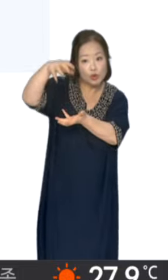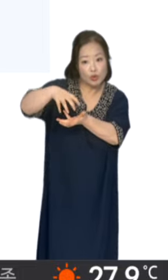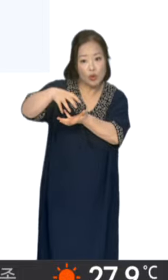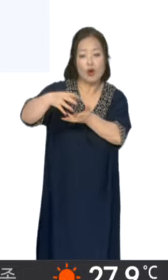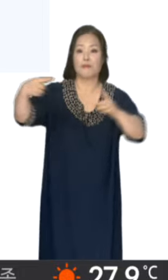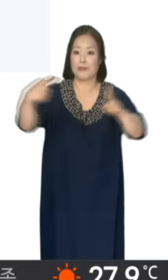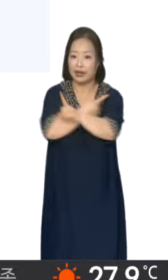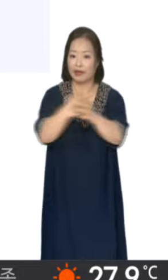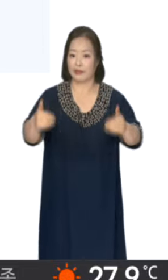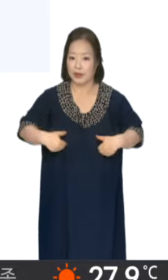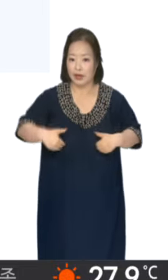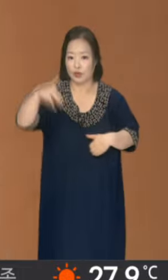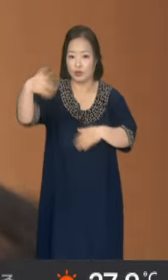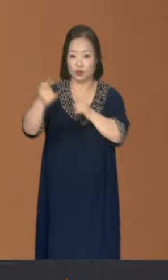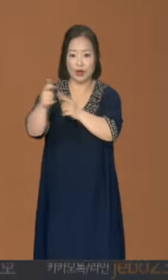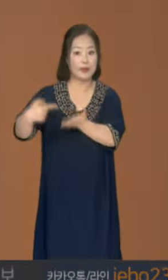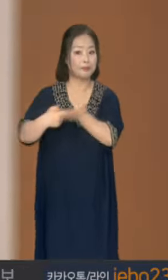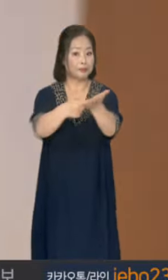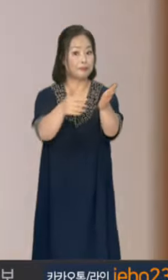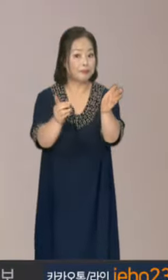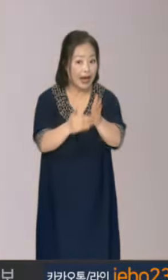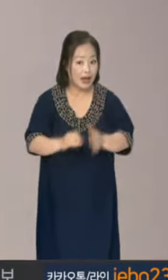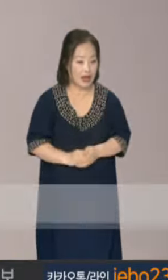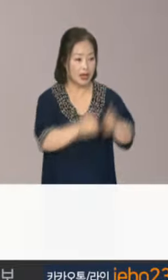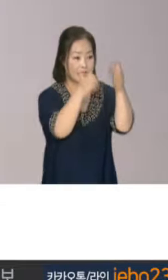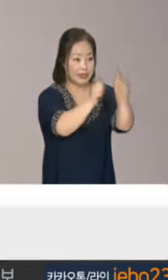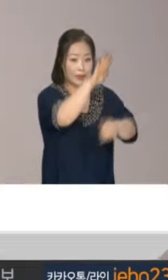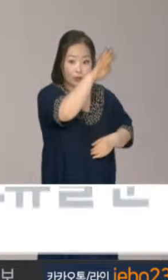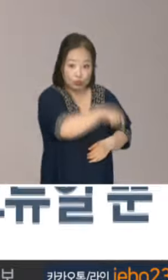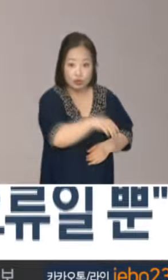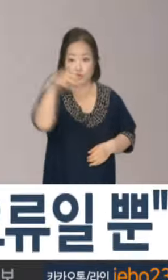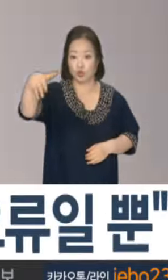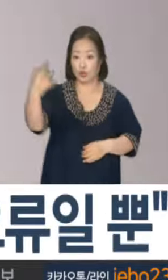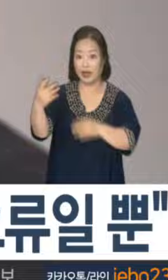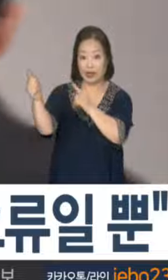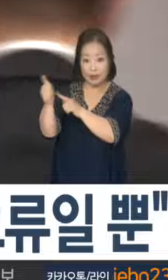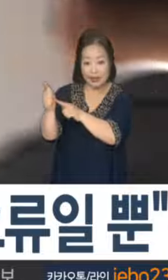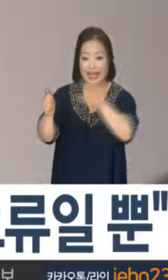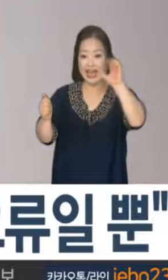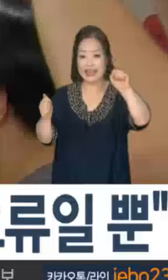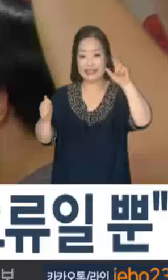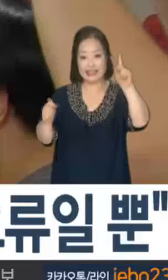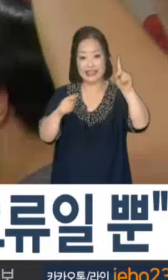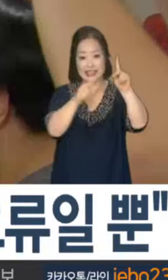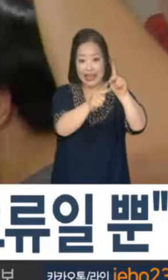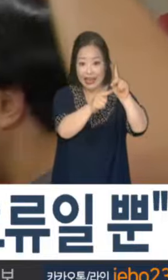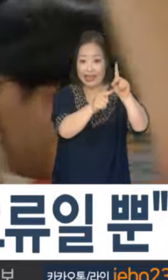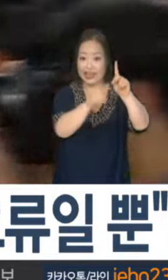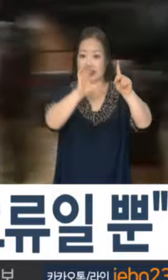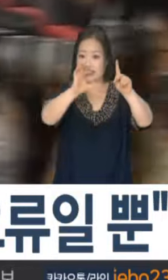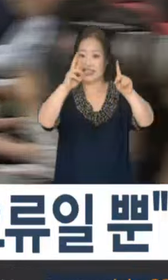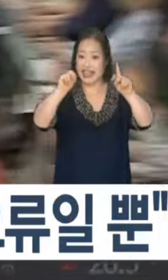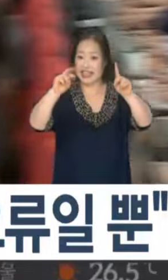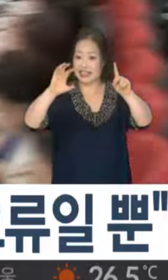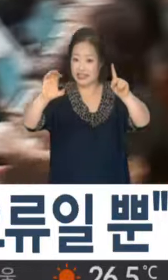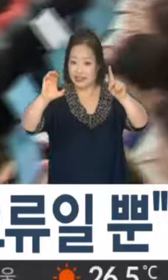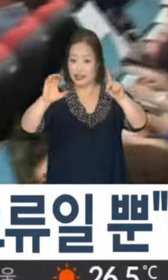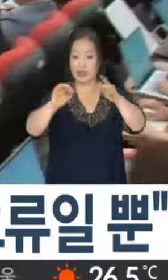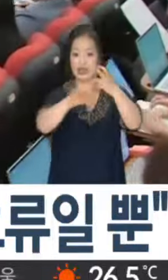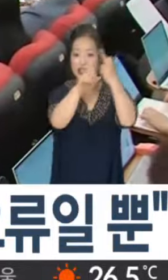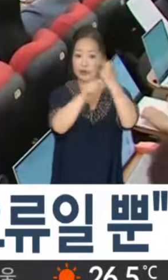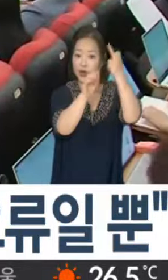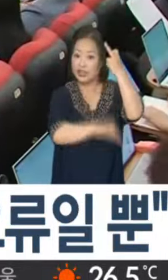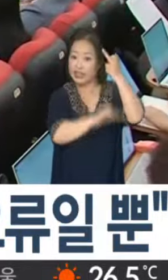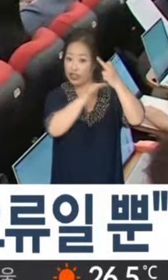회장측 주장입니다 하지만 재판부는 최회장 측이 SK CNC 주식이 상장된 2009년 11월을